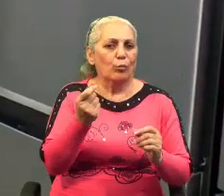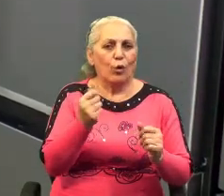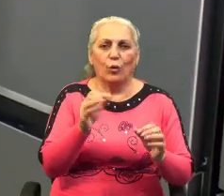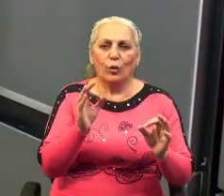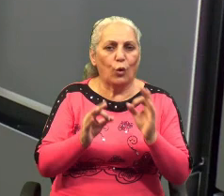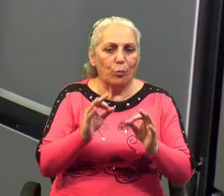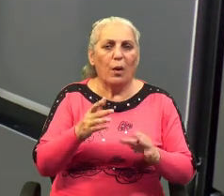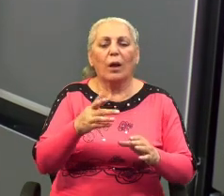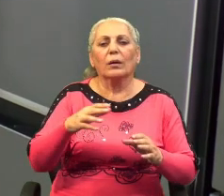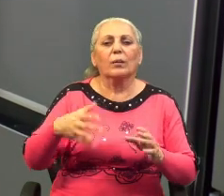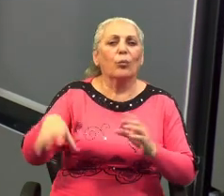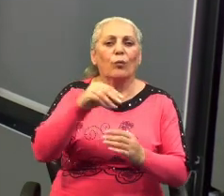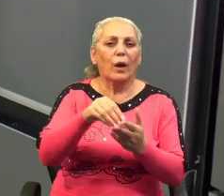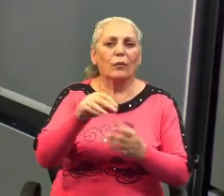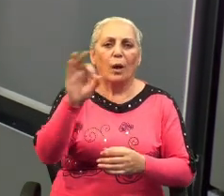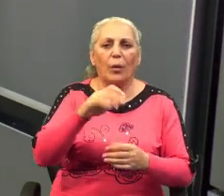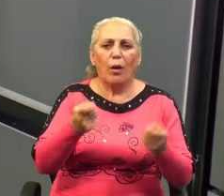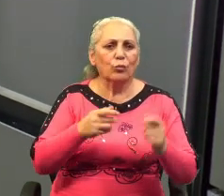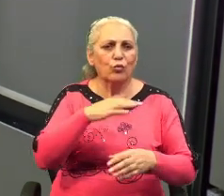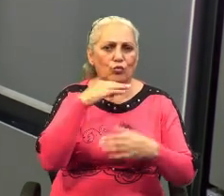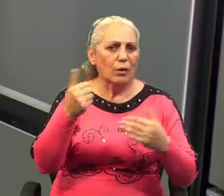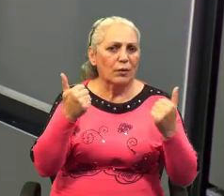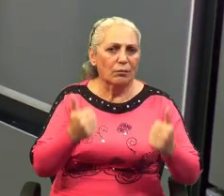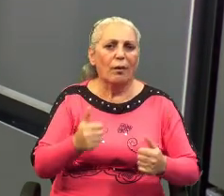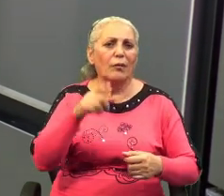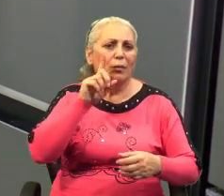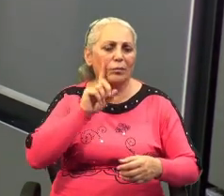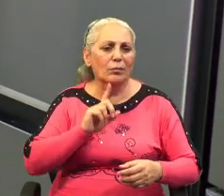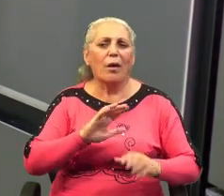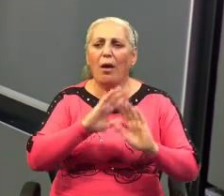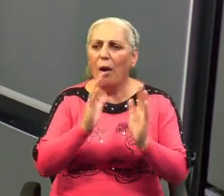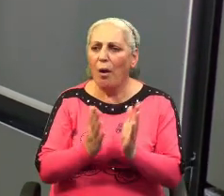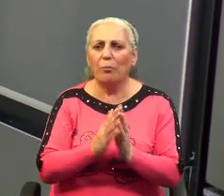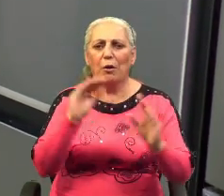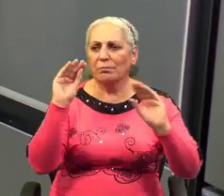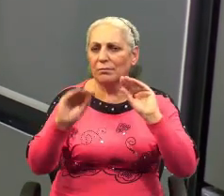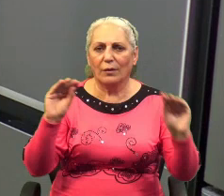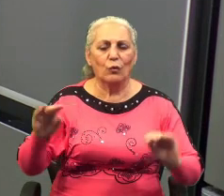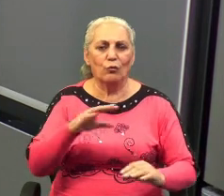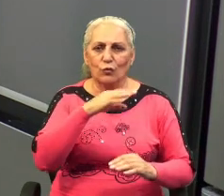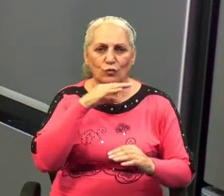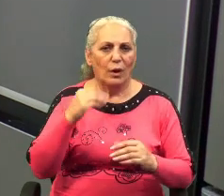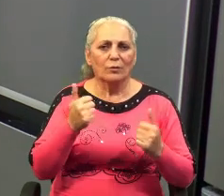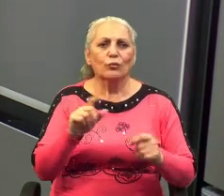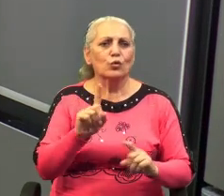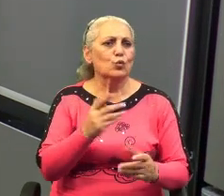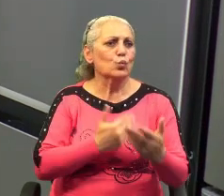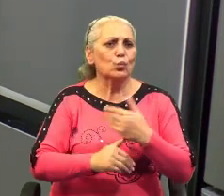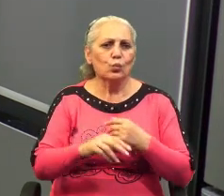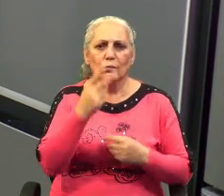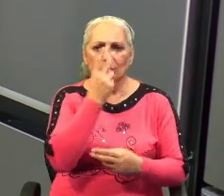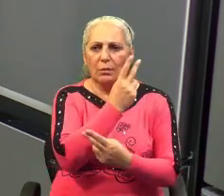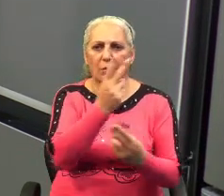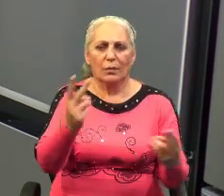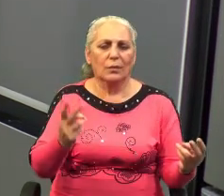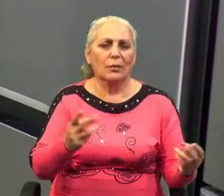շատ հաճելի էր, ինտերերը շատ հարմար էր, դասավորությունը, որ ինչ ուզես կարող ես